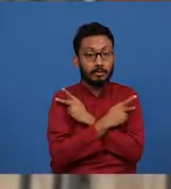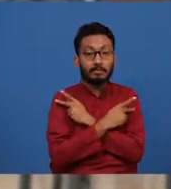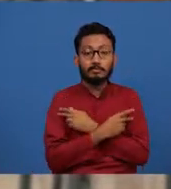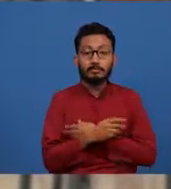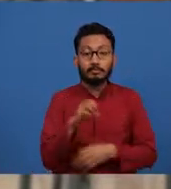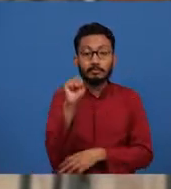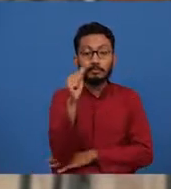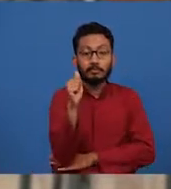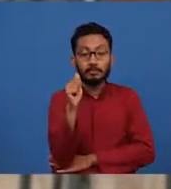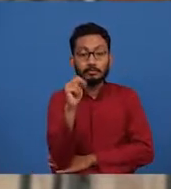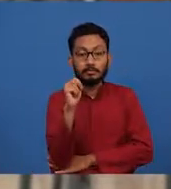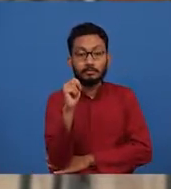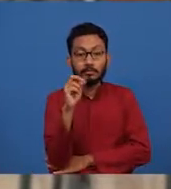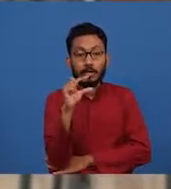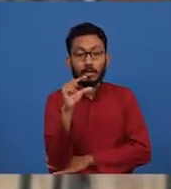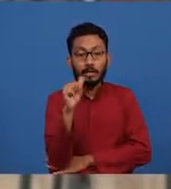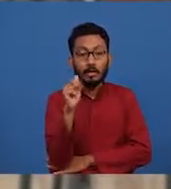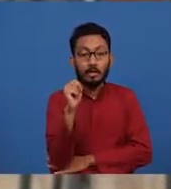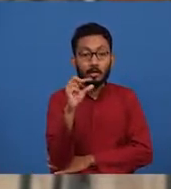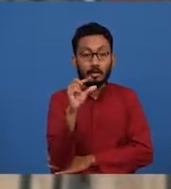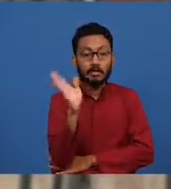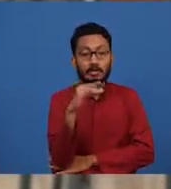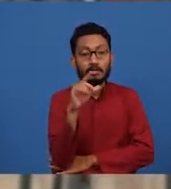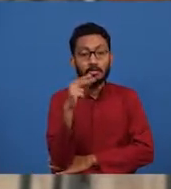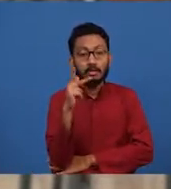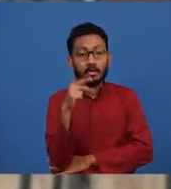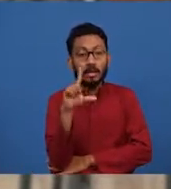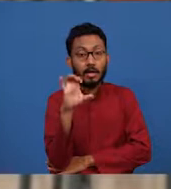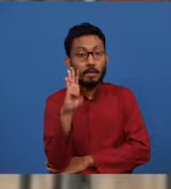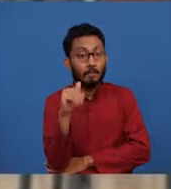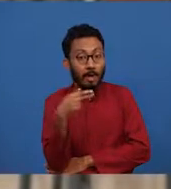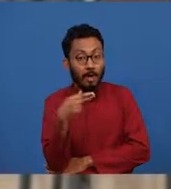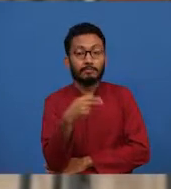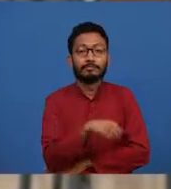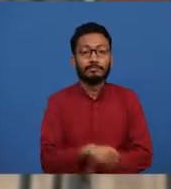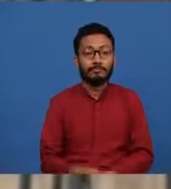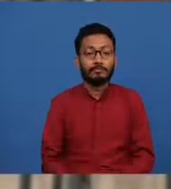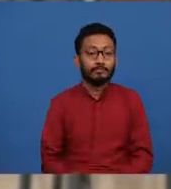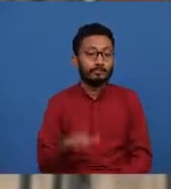cerita tersebut agar mudah untuk menjawab soalan petikan nanti.